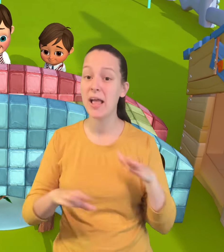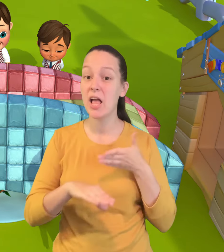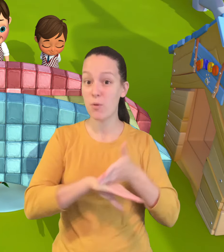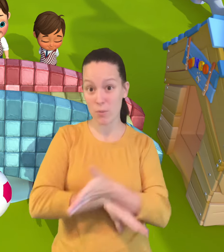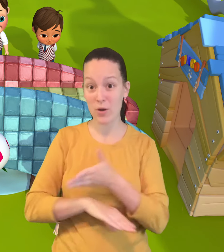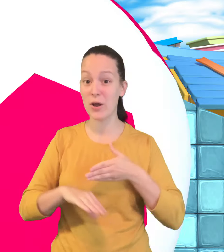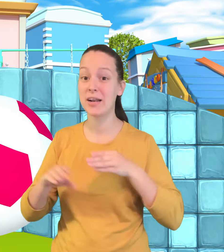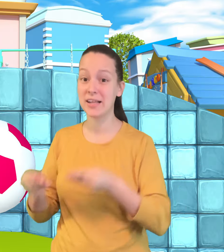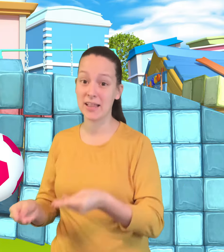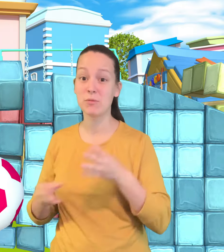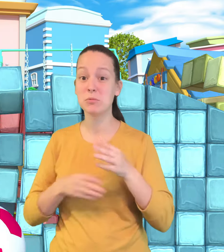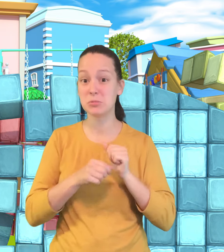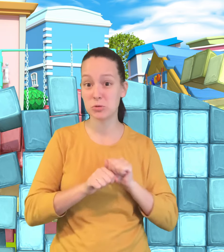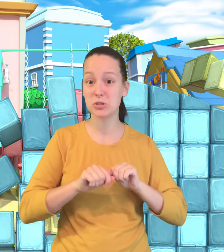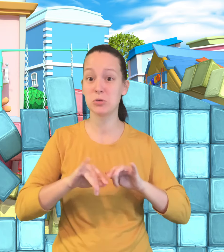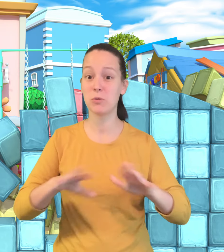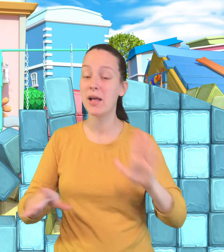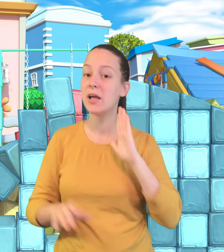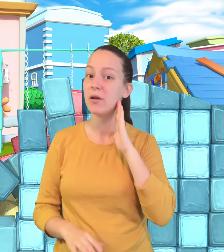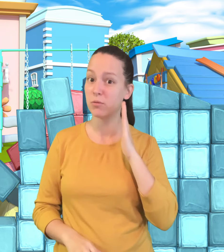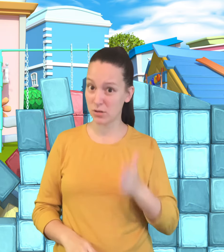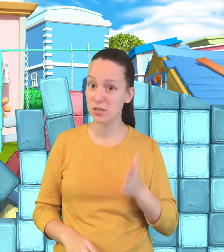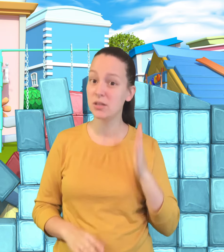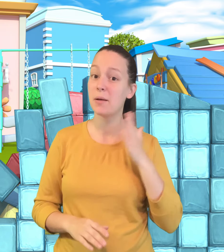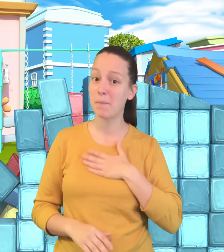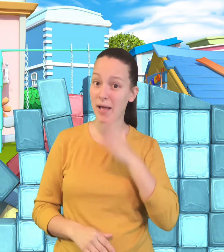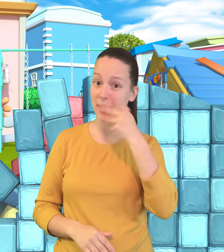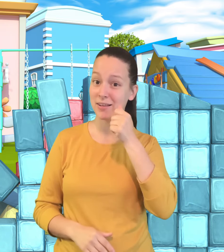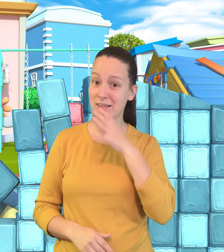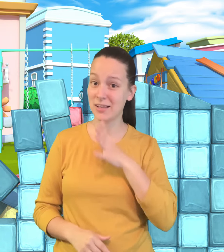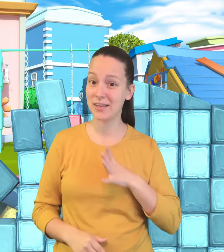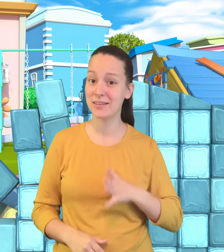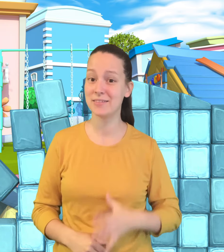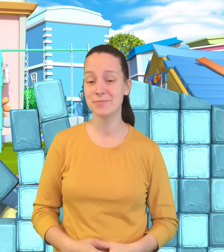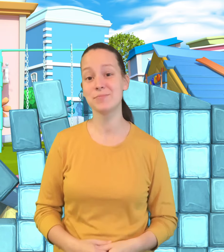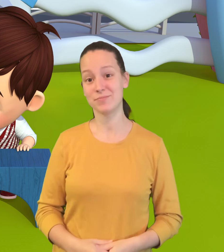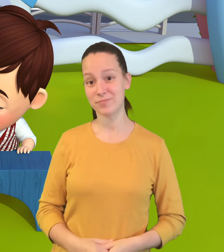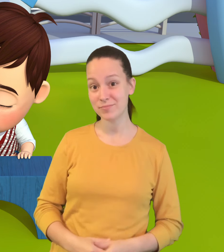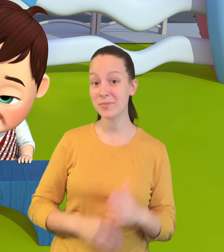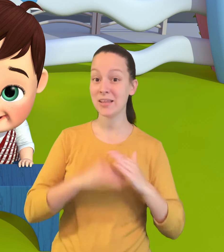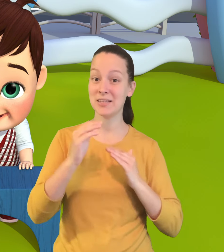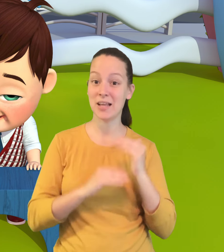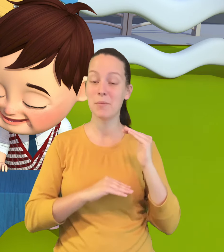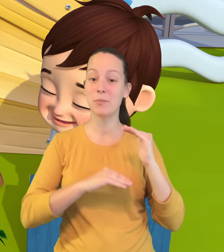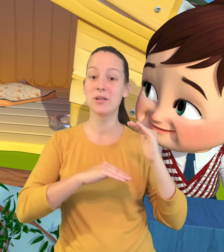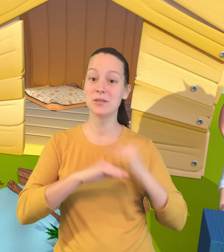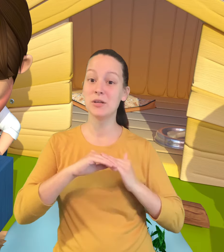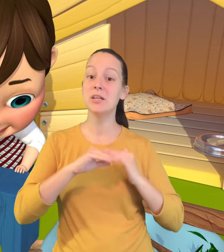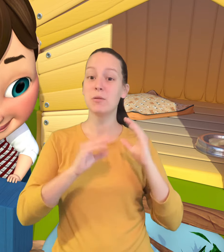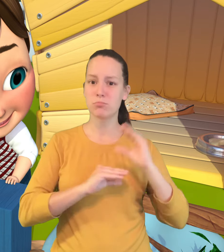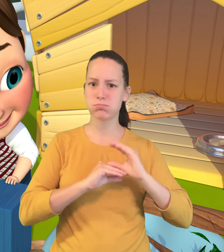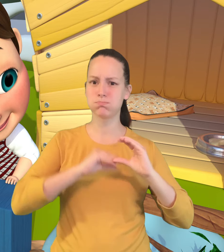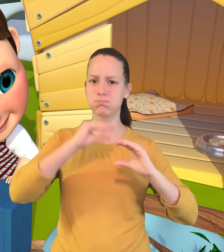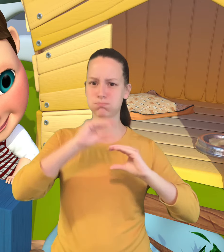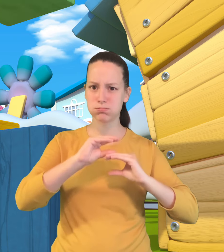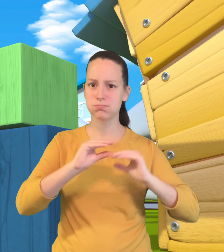れる木材は流されるだどうしましょうロト石で